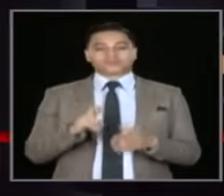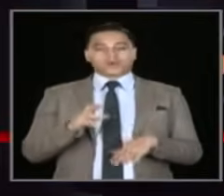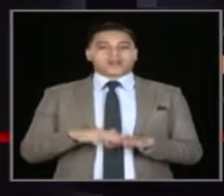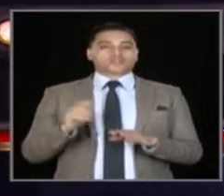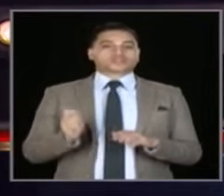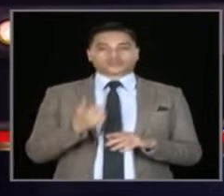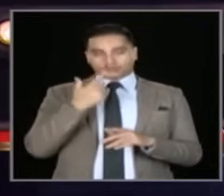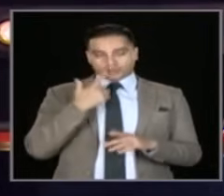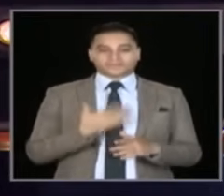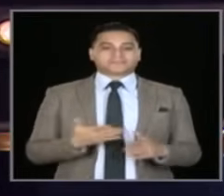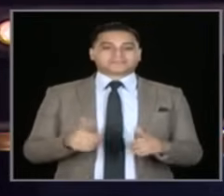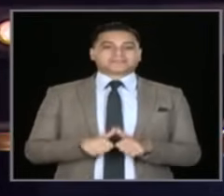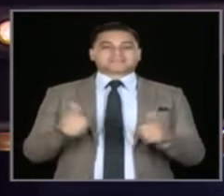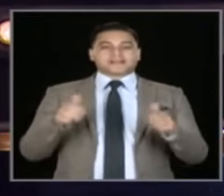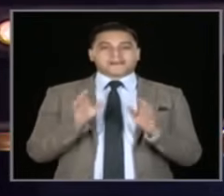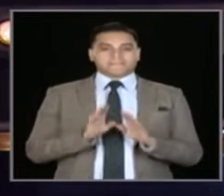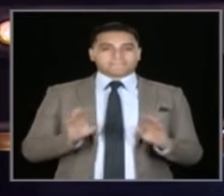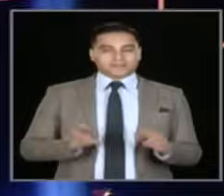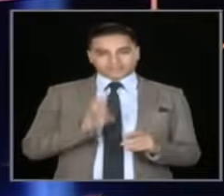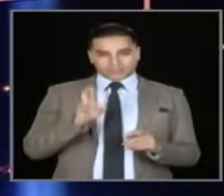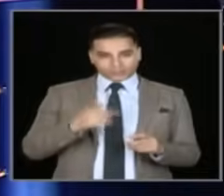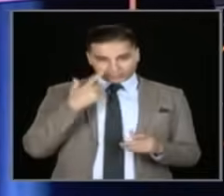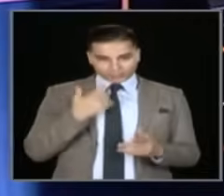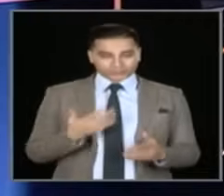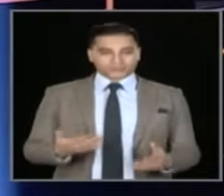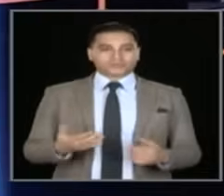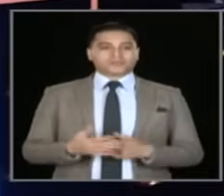تعتمد على السرعة. سينما ومسرح. والسؤال هو،